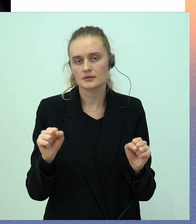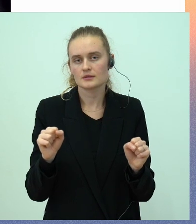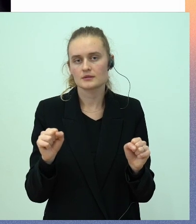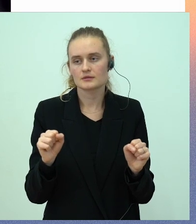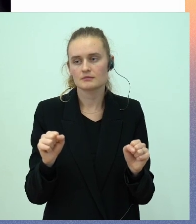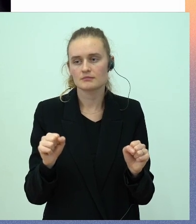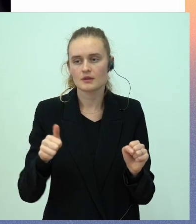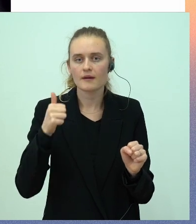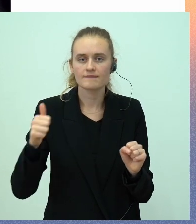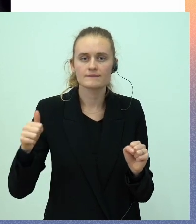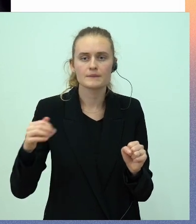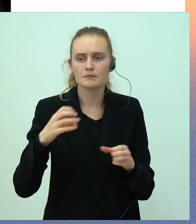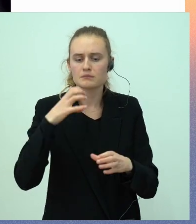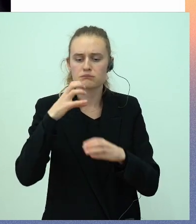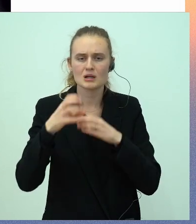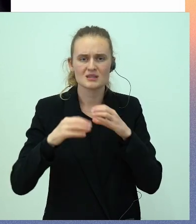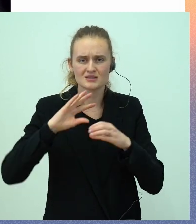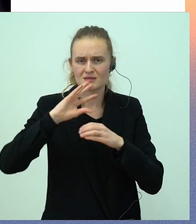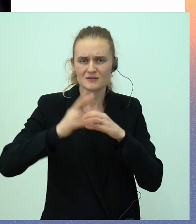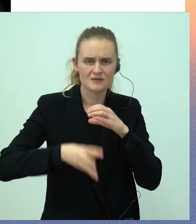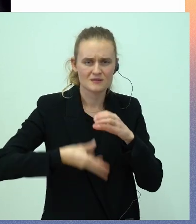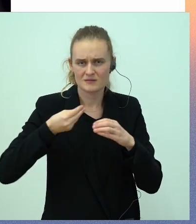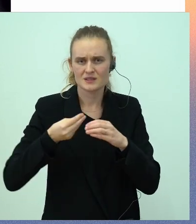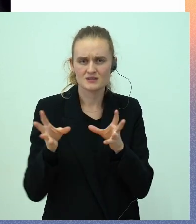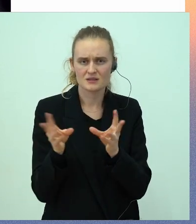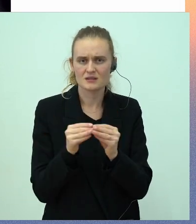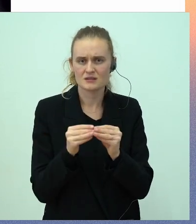vykdoma visuotiniu pasaulio lygmeniu.